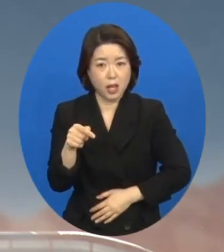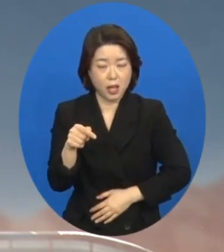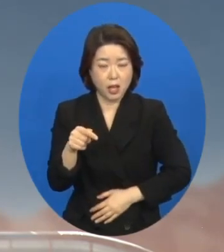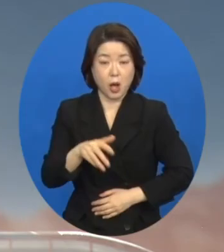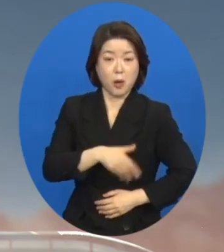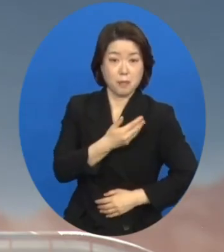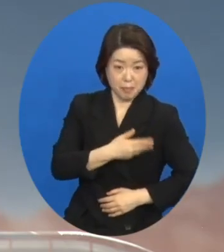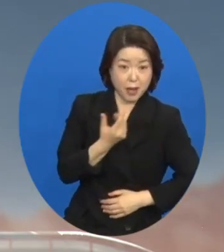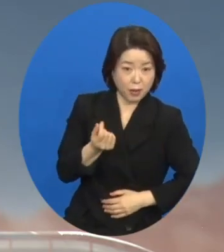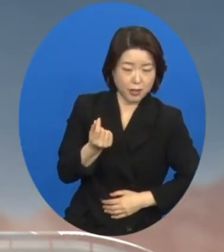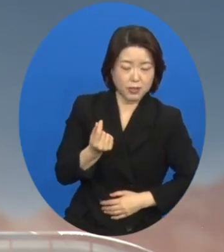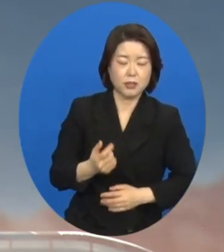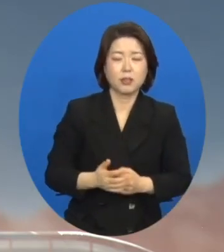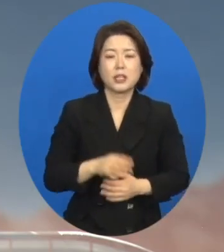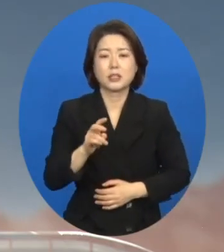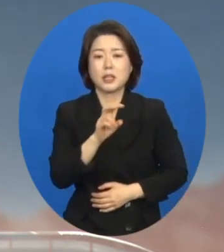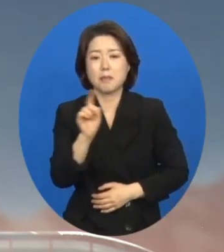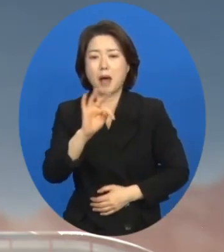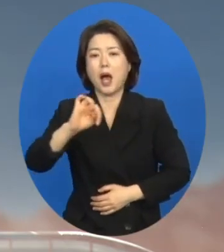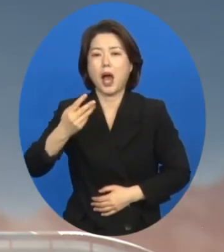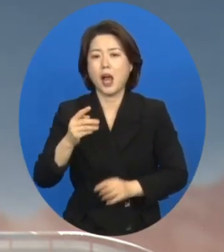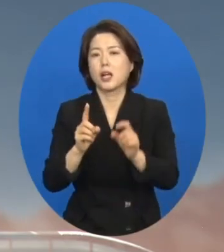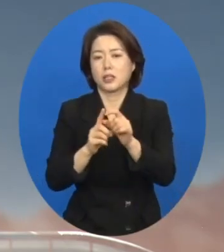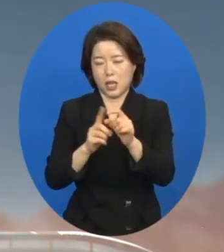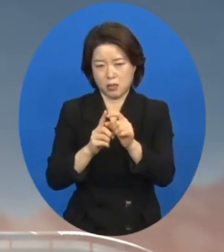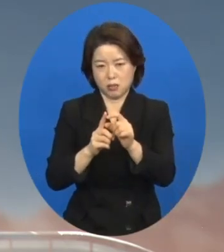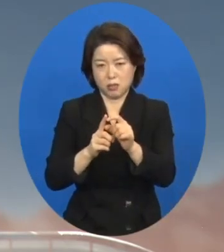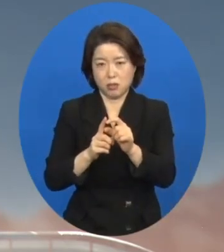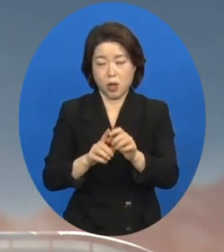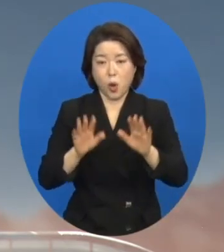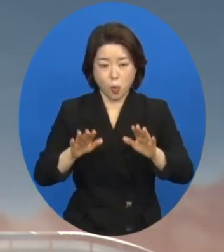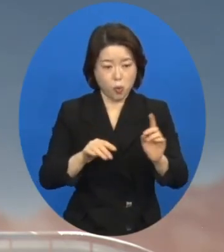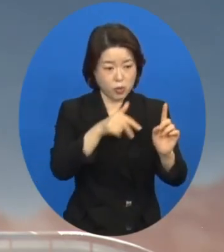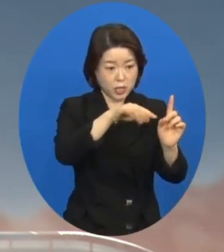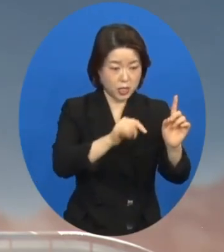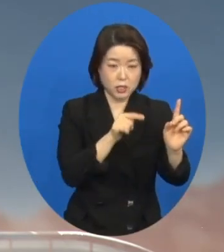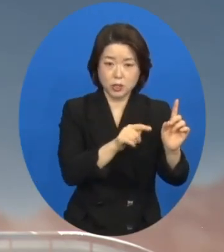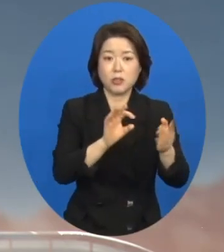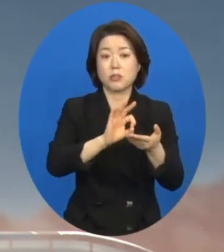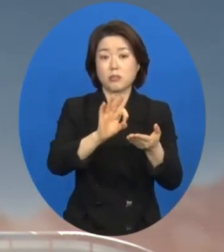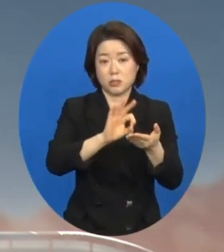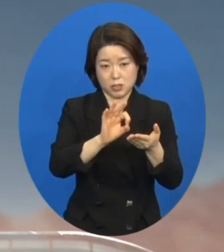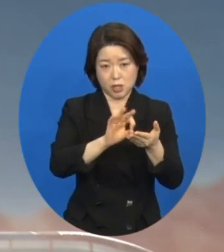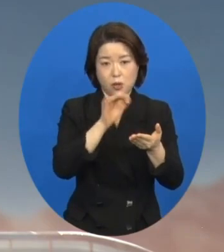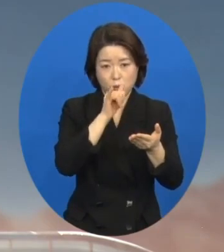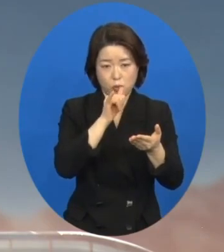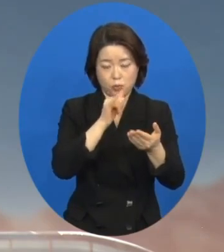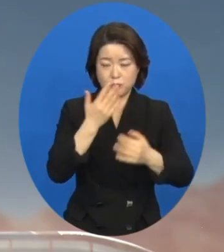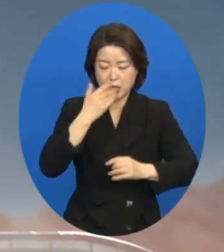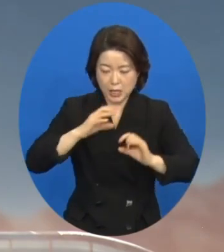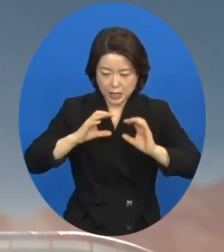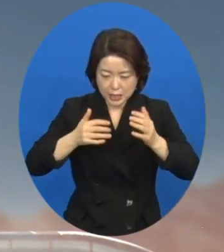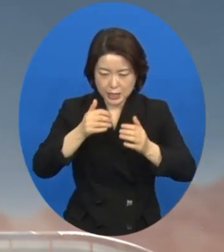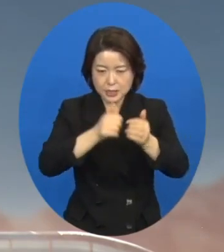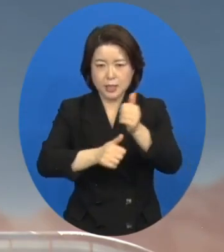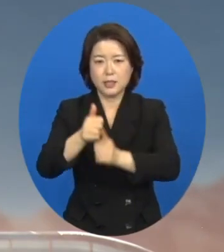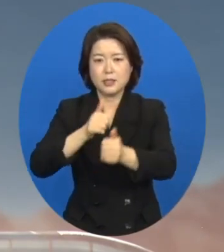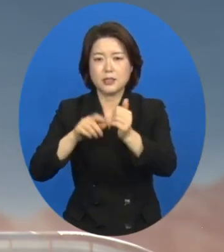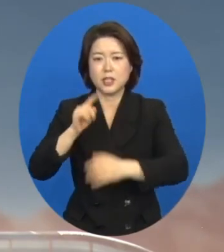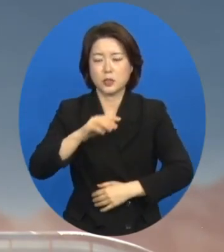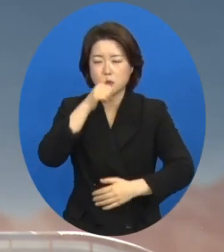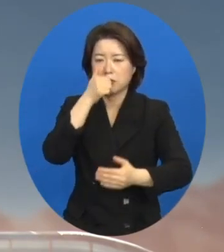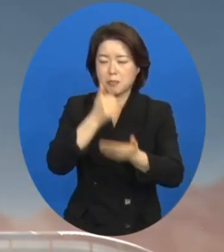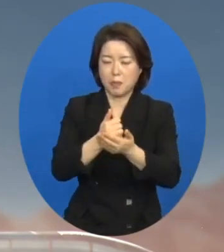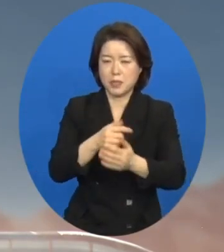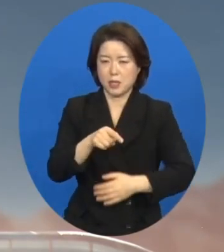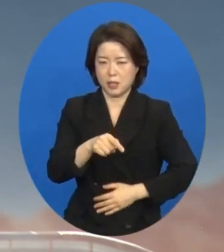바람 폈다는 것이잖아요. 그게 마알이에요. 똑같은 단어를 오늘 1절에서 쓰고 있습니다. 자손들이 범죄하였으니,